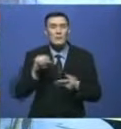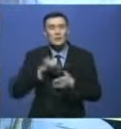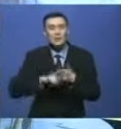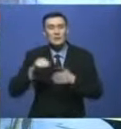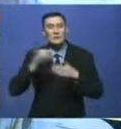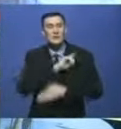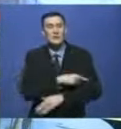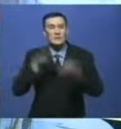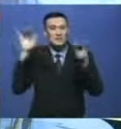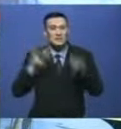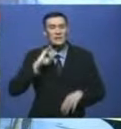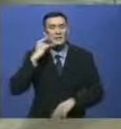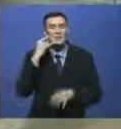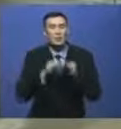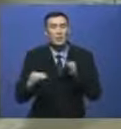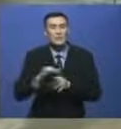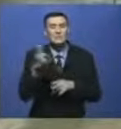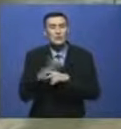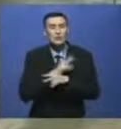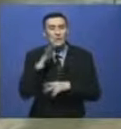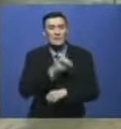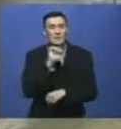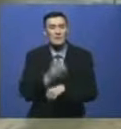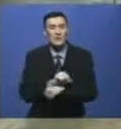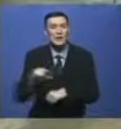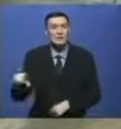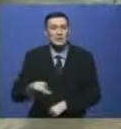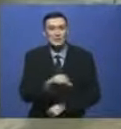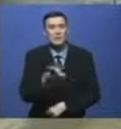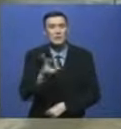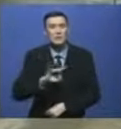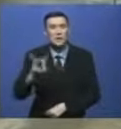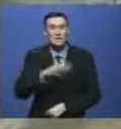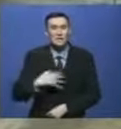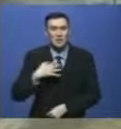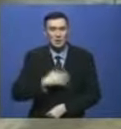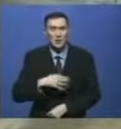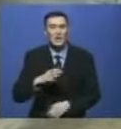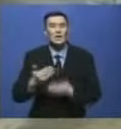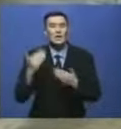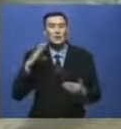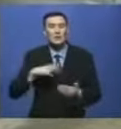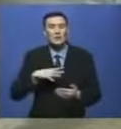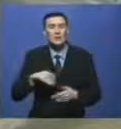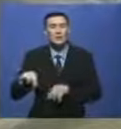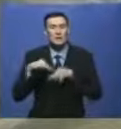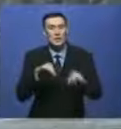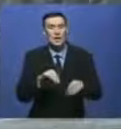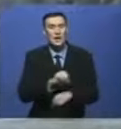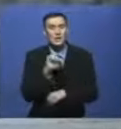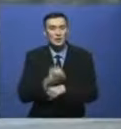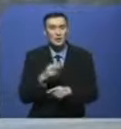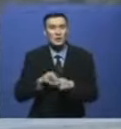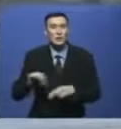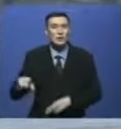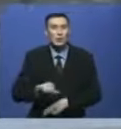обильными снегопадами в Павлодарской области в ночное время перекрывают автотрассы республиканского значения. Накануне движение было ограничено на автодорогах